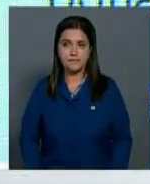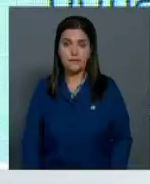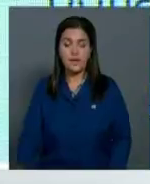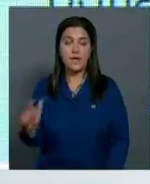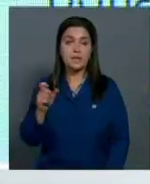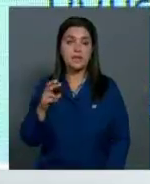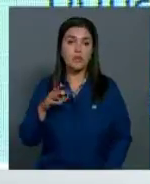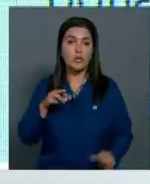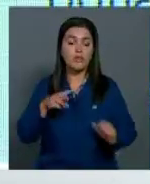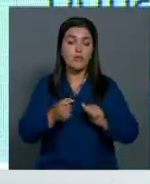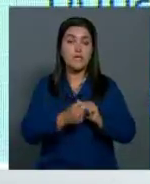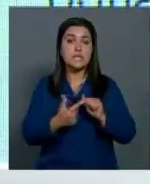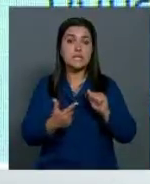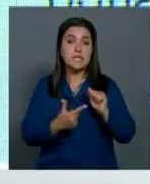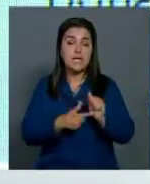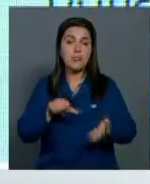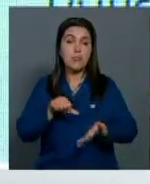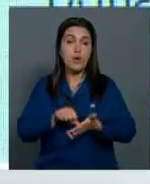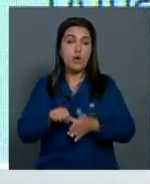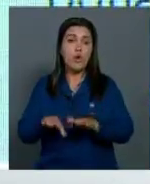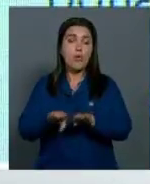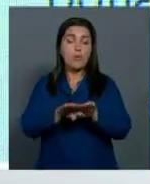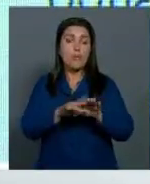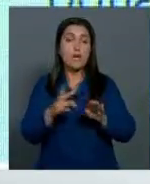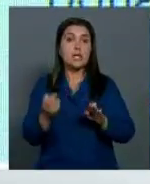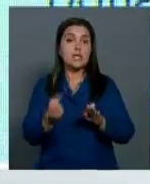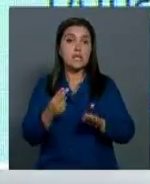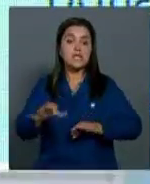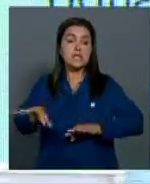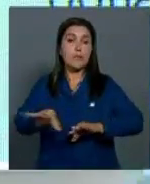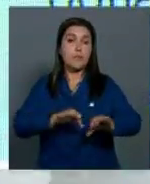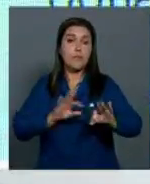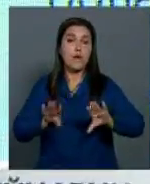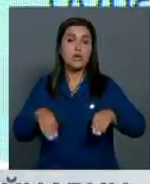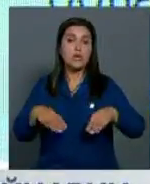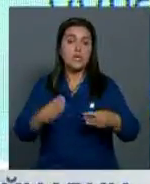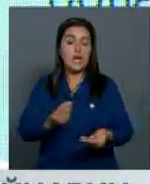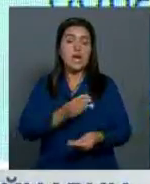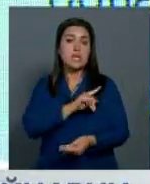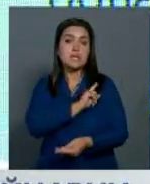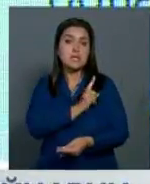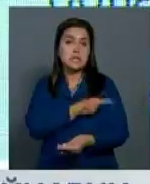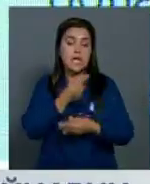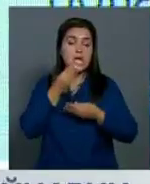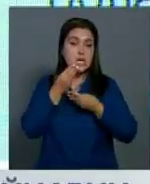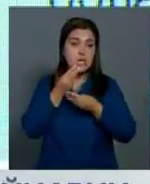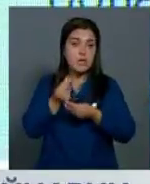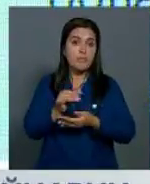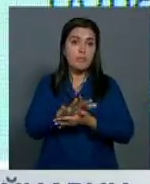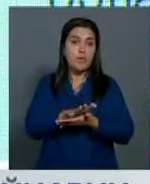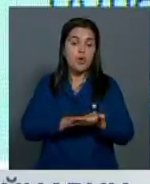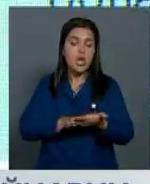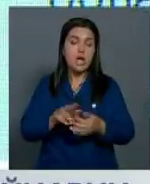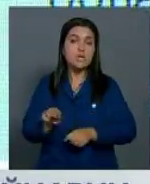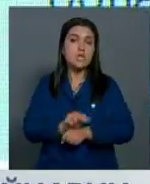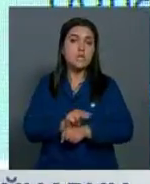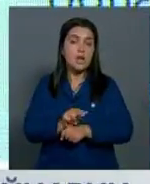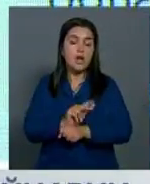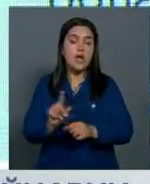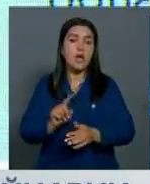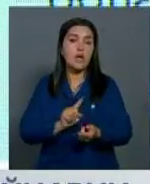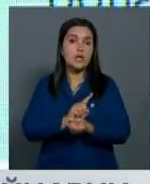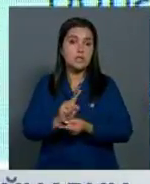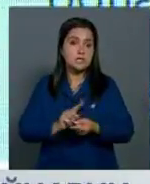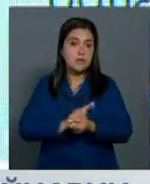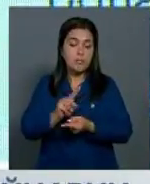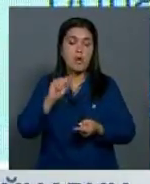Экспо 2017 является общенациональным проектом, который придаст мощный импульс дальнейшей модернизации экономики страны и станет